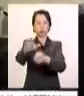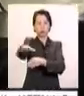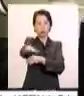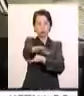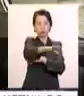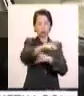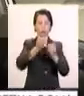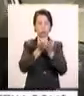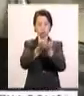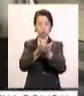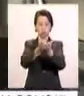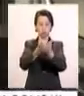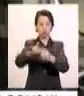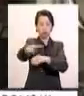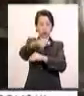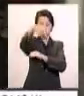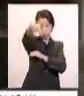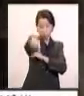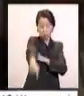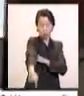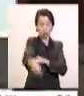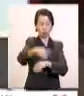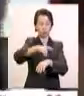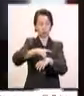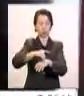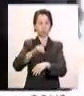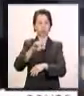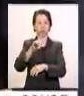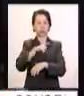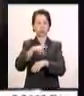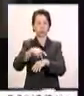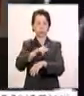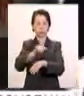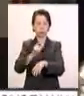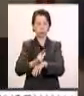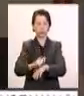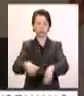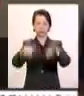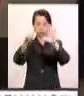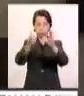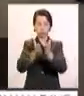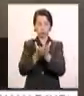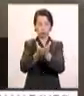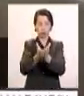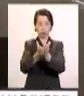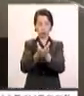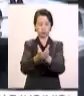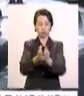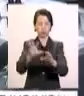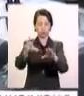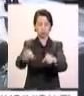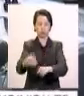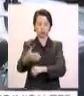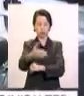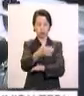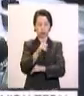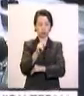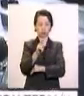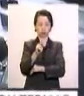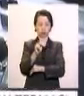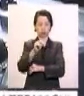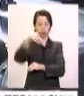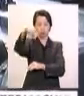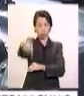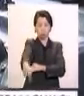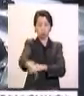dalam Zon C3 di Dermaga Tanjung Lambung Langkawi. 6 kapal menangkap ikan tuna laut dalam yang